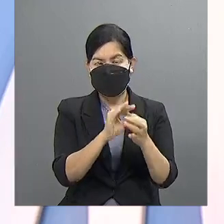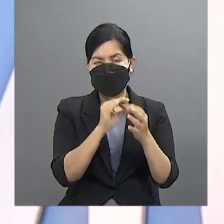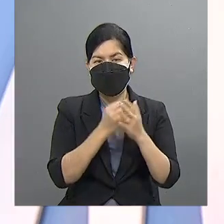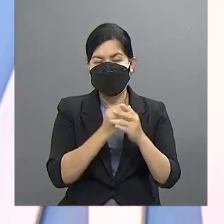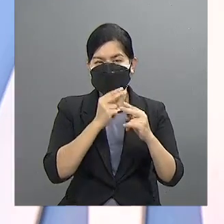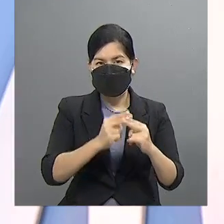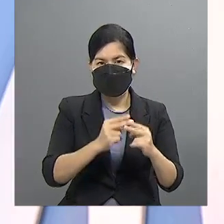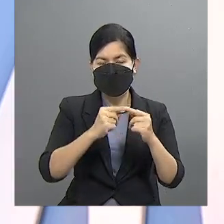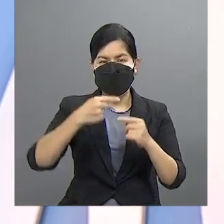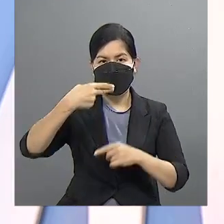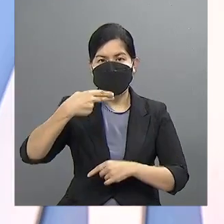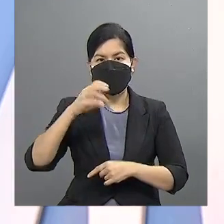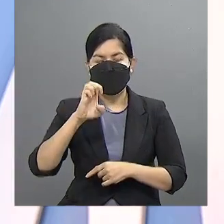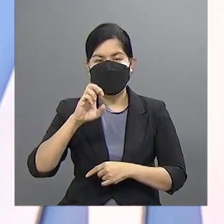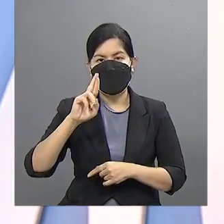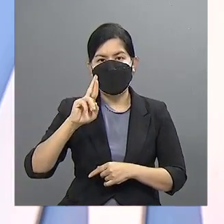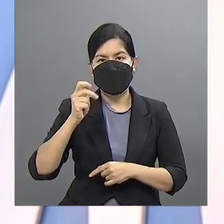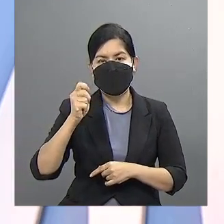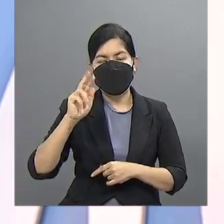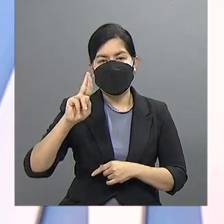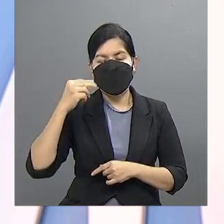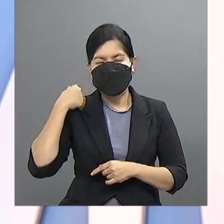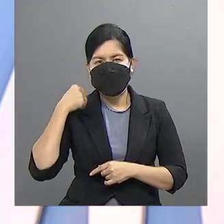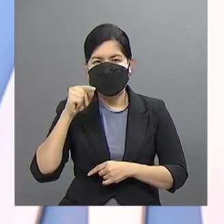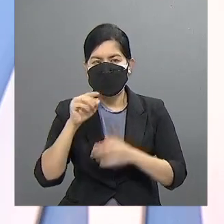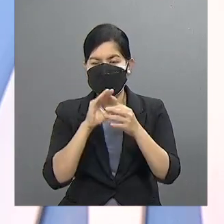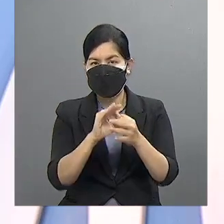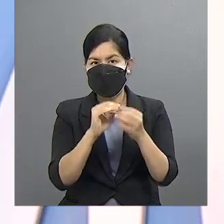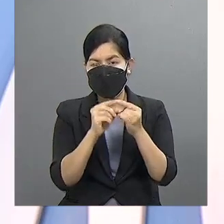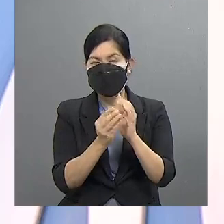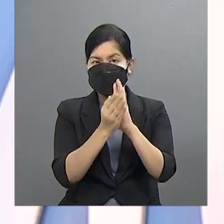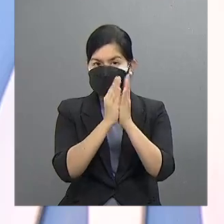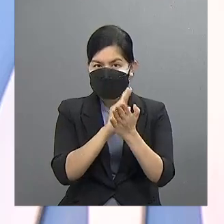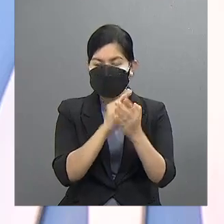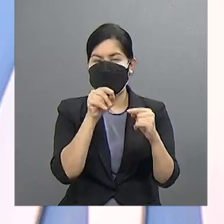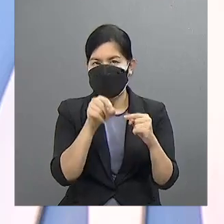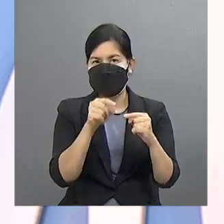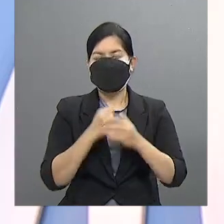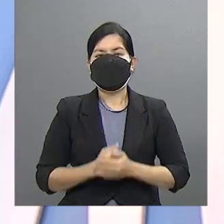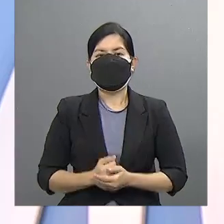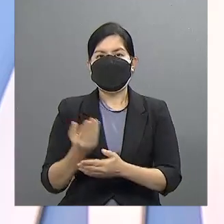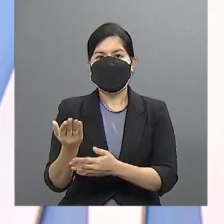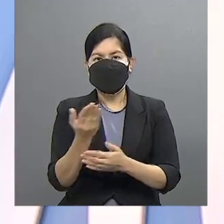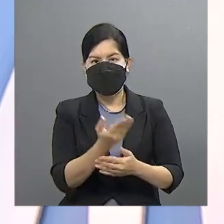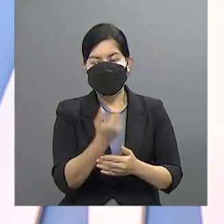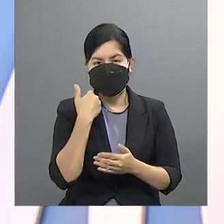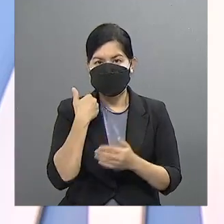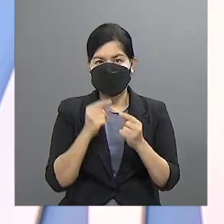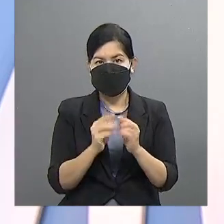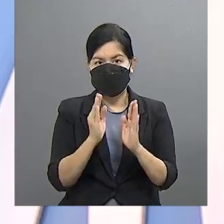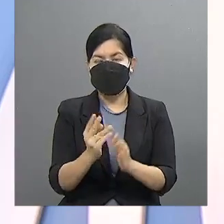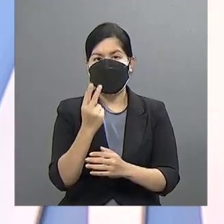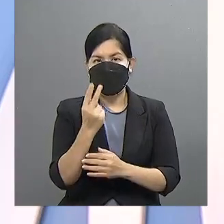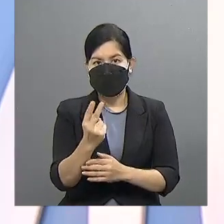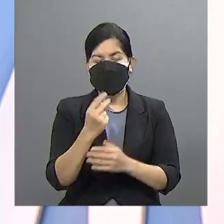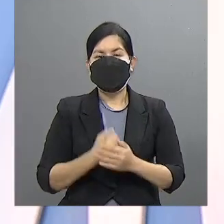นักฟังเชิงลึกออนไลน์ถึงการพัฒนาแพลตฟอร์มนี้กันบ้างดีกว่าค่ะได้รับเกียรติจาก2ท่านที่เป็นโคฟาวเดอร์ของ Hearing Heart มาร่วมพูด